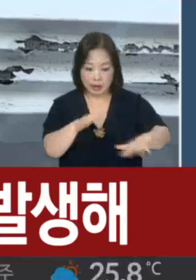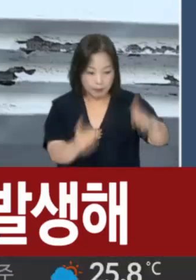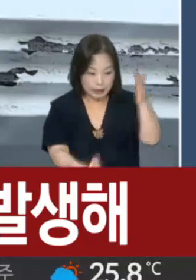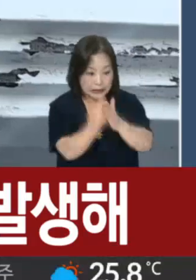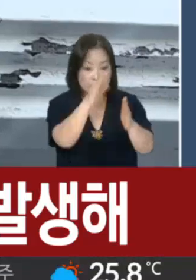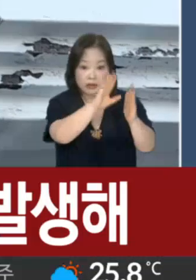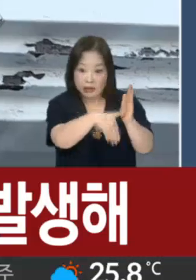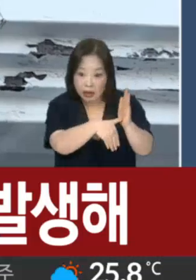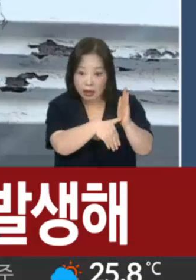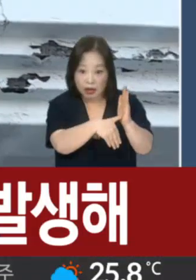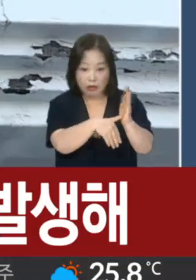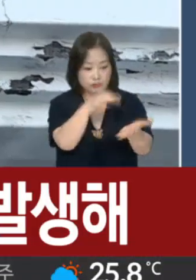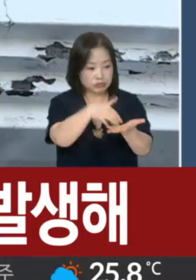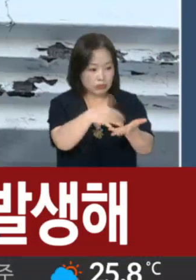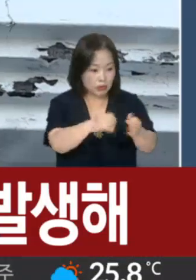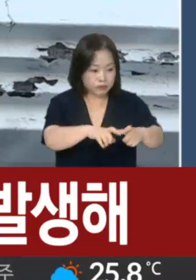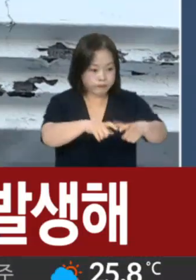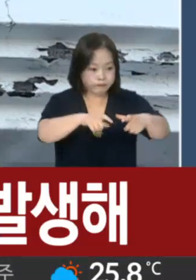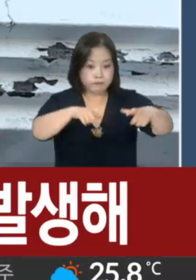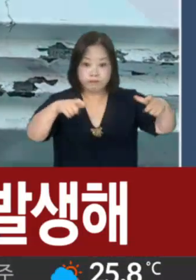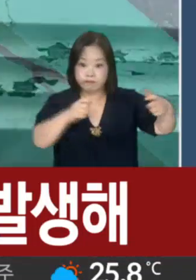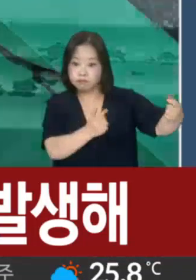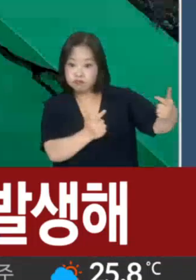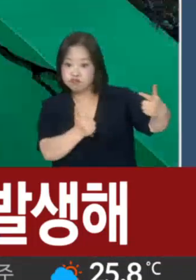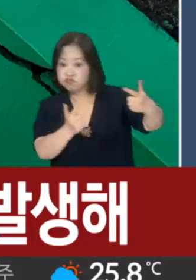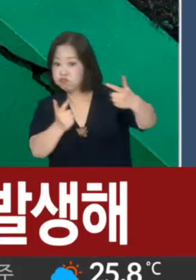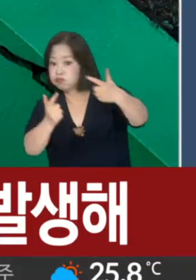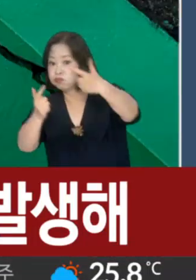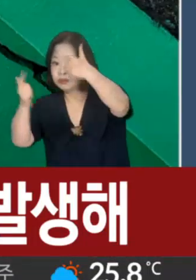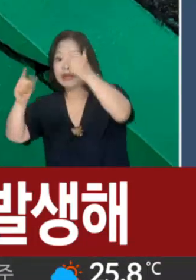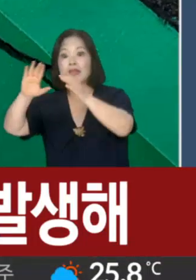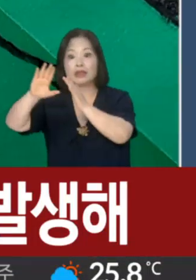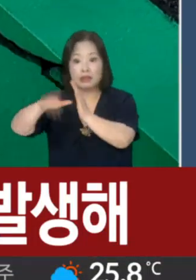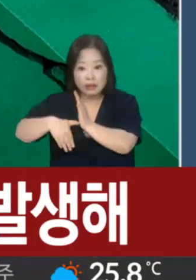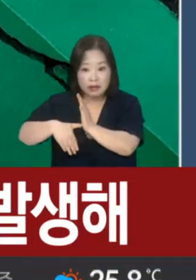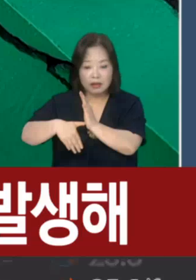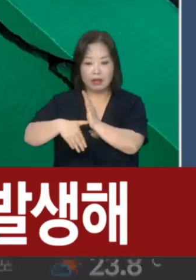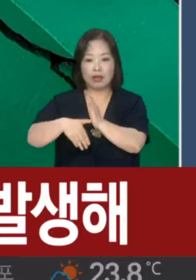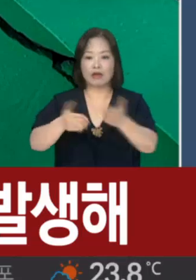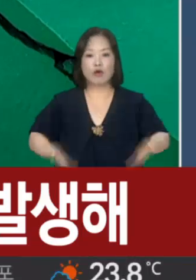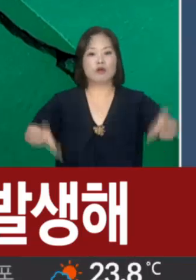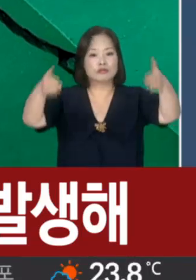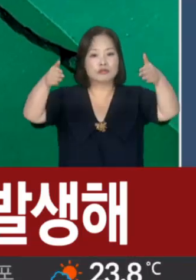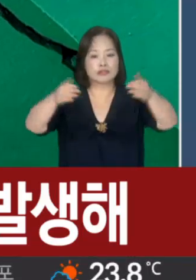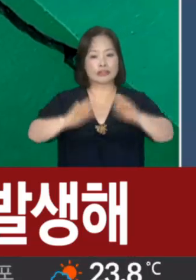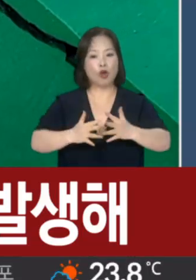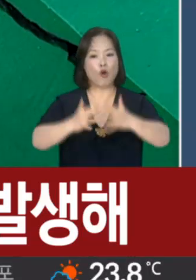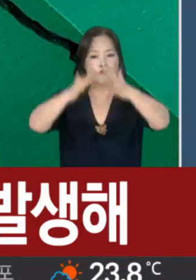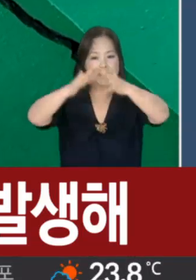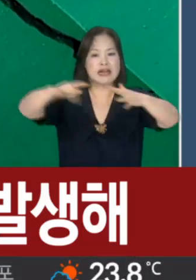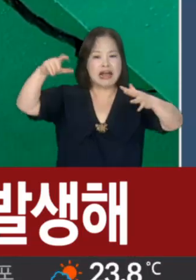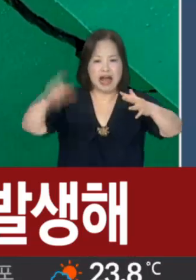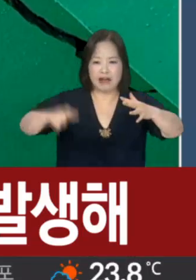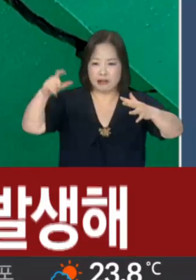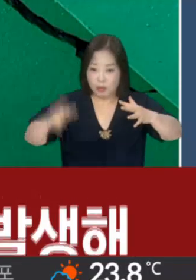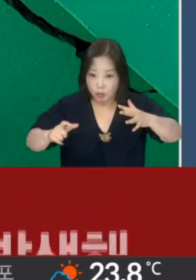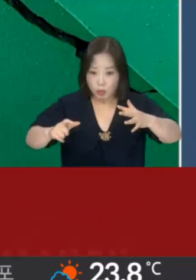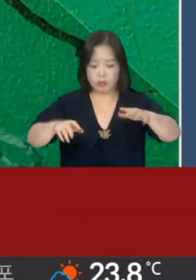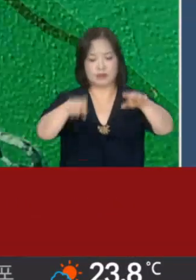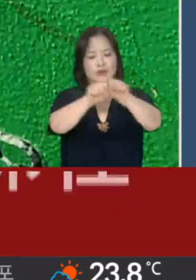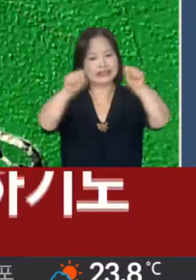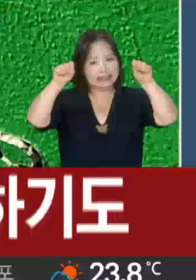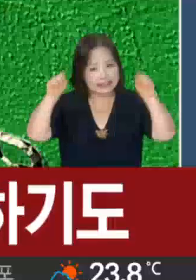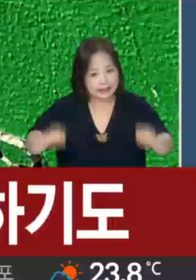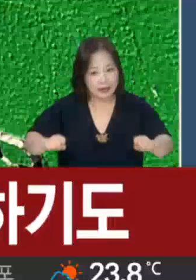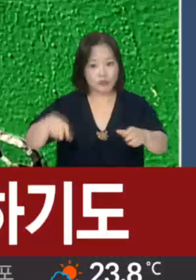앞으로 점점 늘어난다라고 했을 때 그걸 이제 선제적으로 뭐 건축 강도라든가 아니면 시스템이라든가